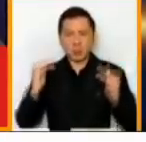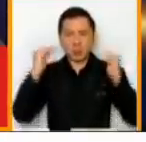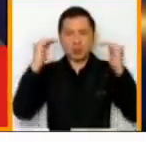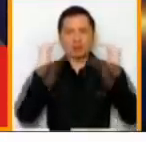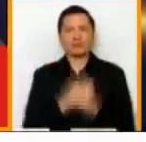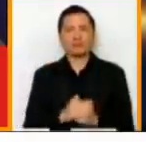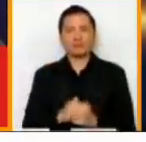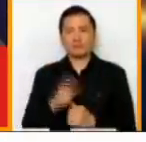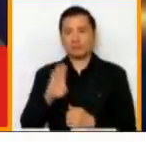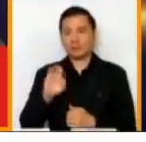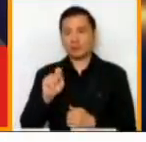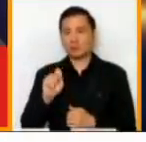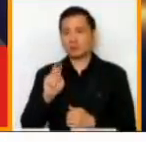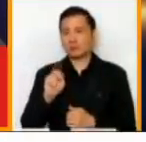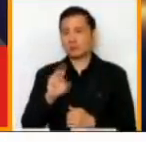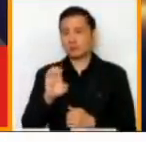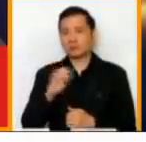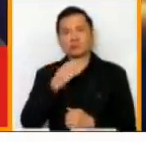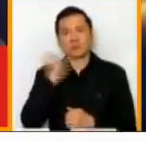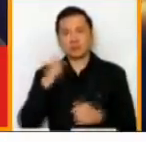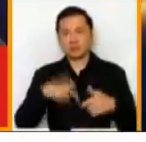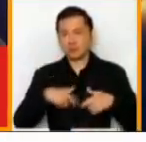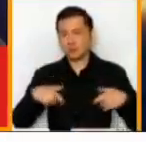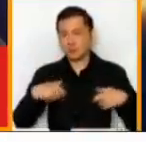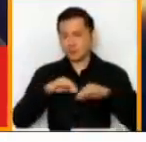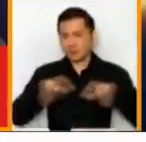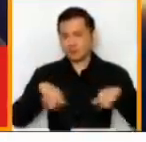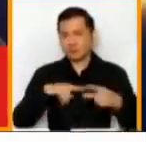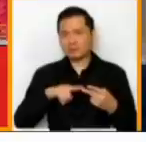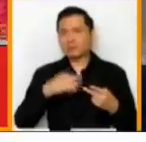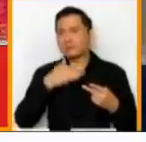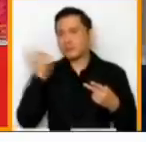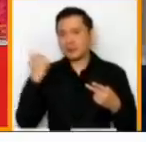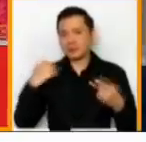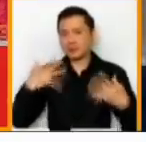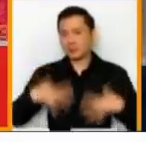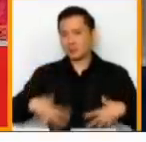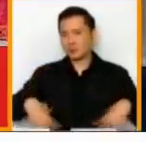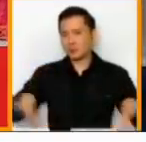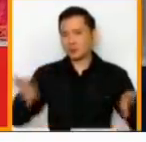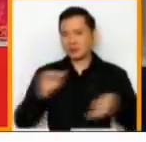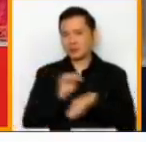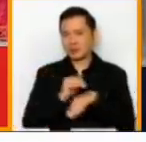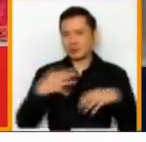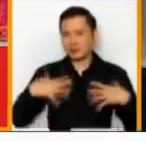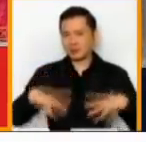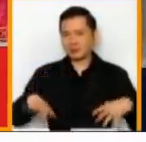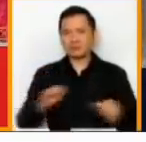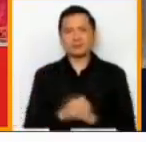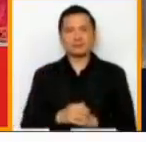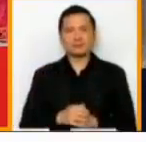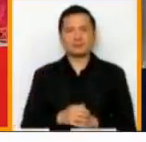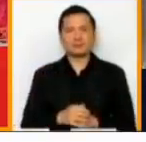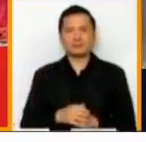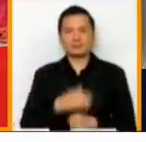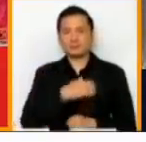ang nanalong best in swimsuit at best in evening gown. Look at that. Beautiful. Tinanghal namang Miss Universe Philippines Tourism ang pambato ng tagig